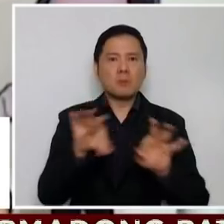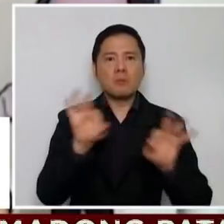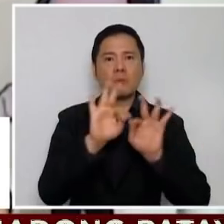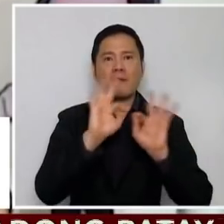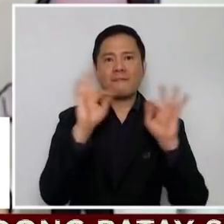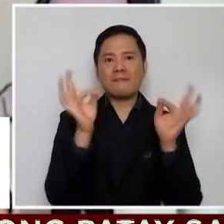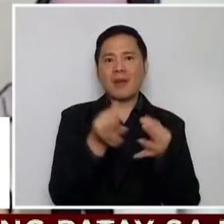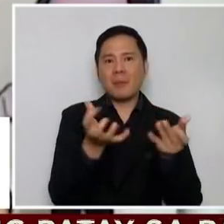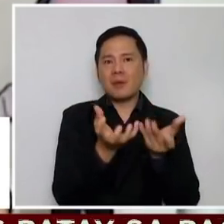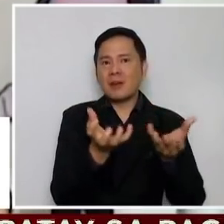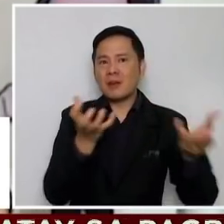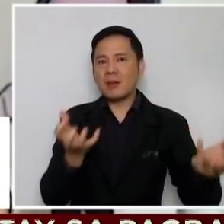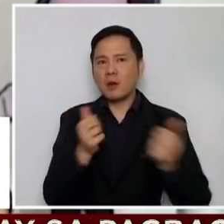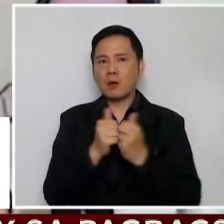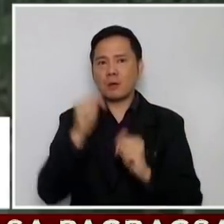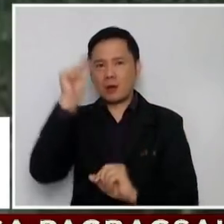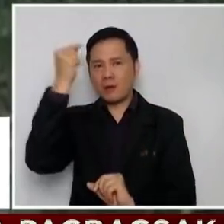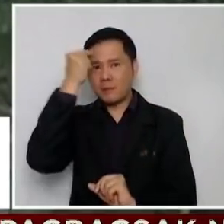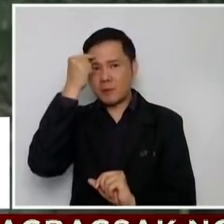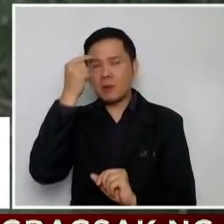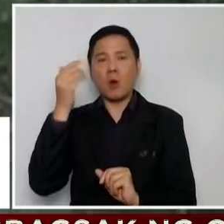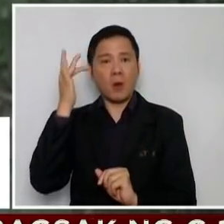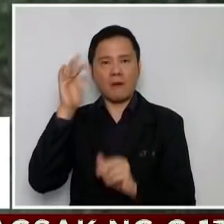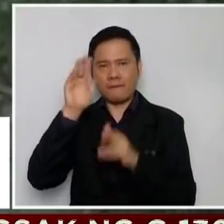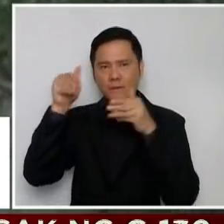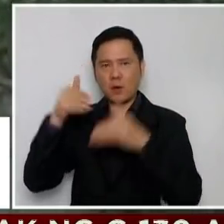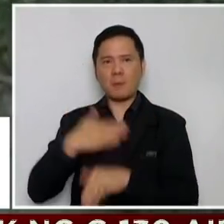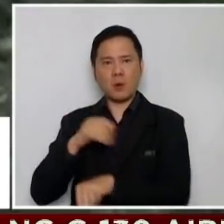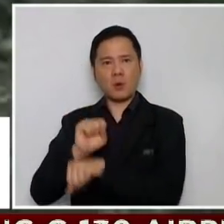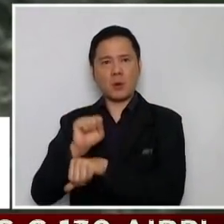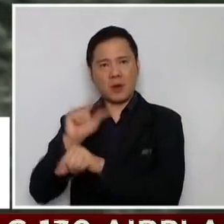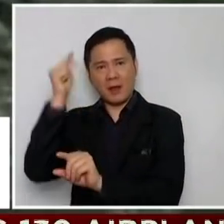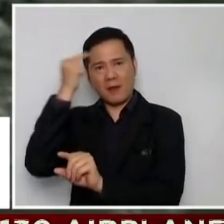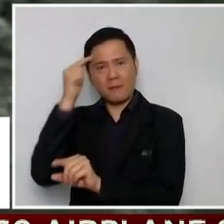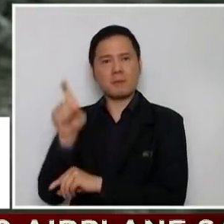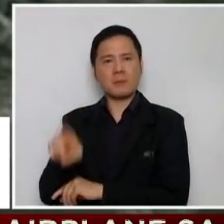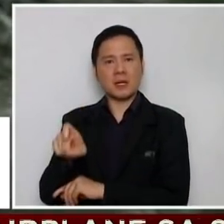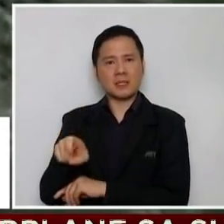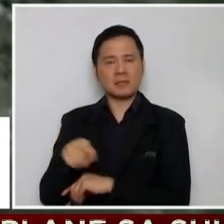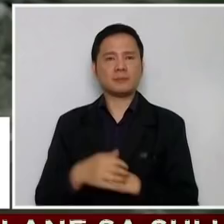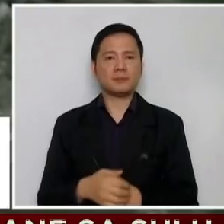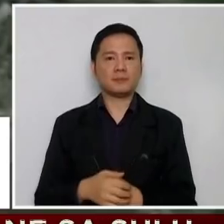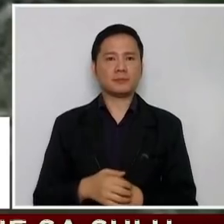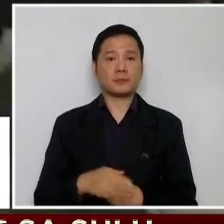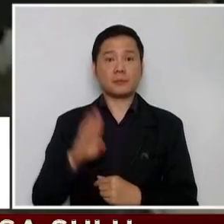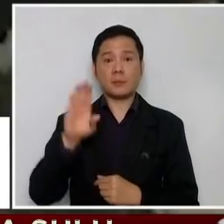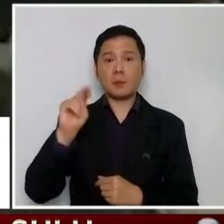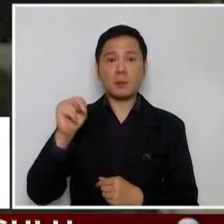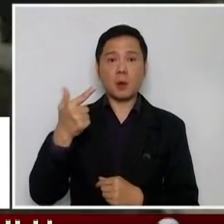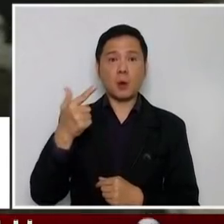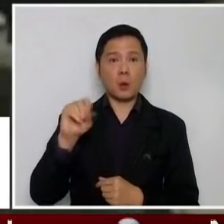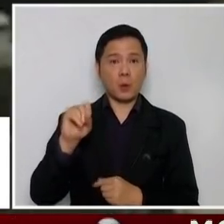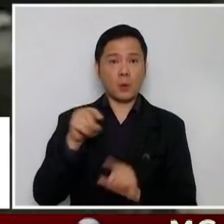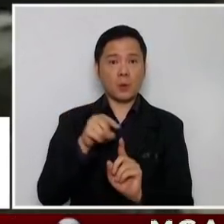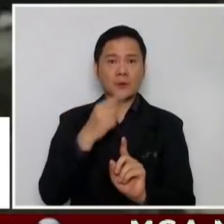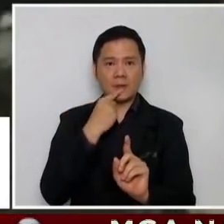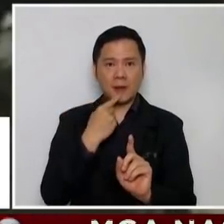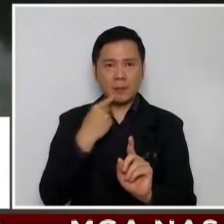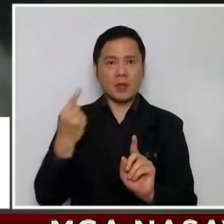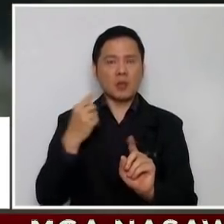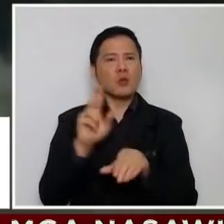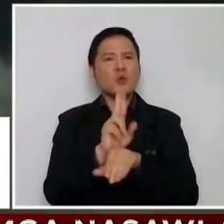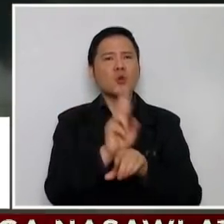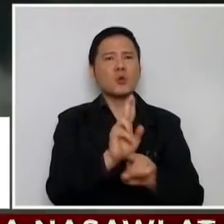aking tungkulin sa gobyerno. Idinepensa rin ni Go ang mga joint venture na dumaan niya sa public bidding